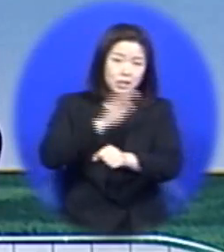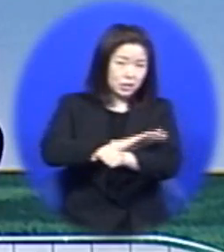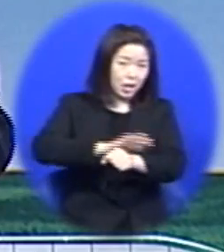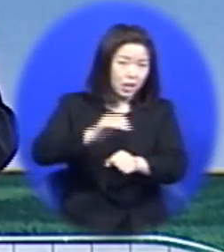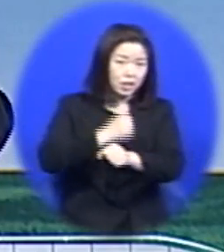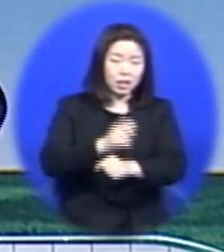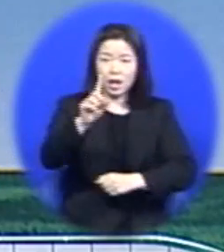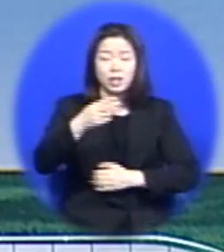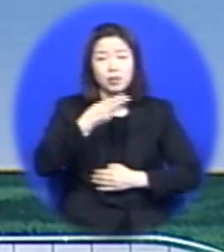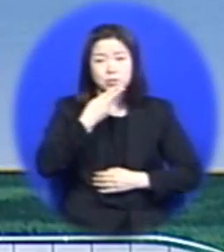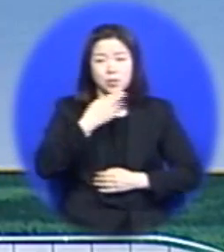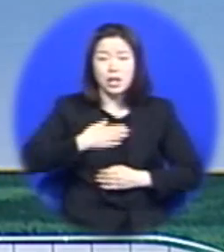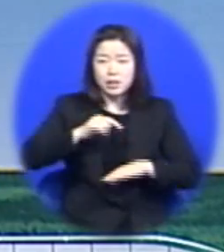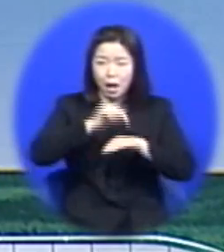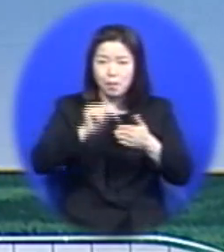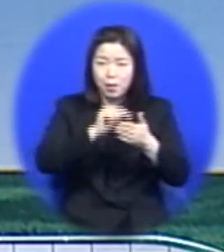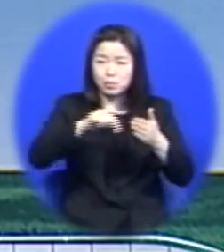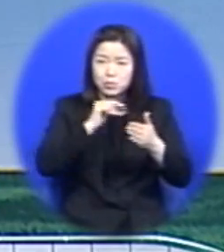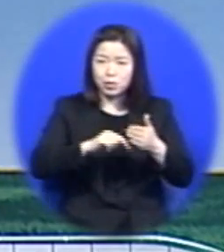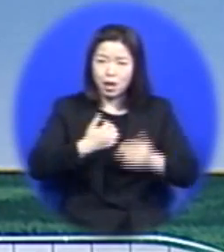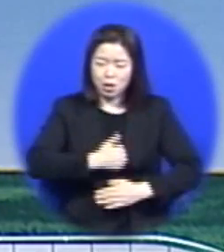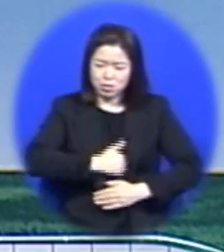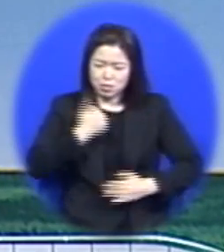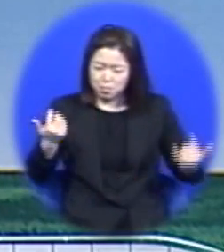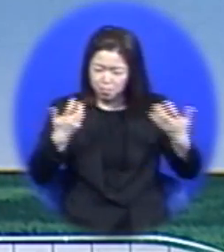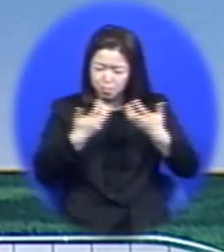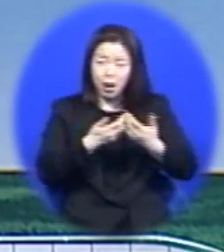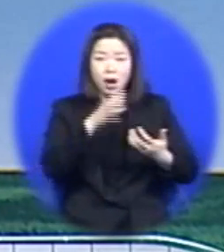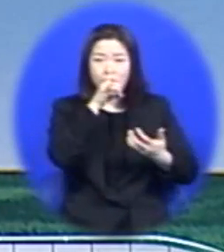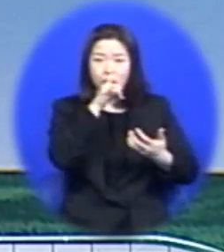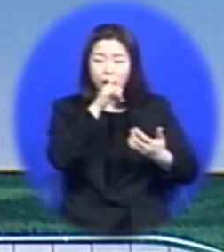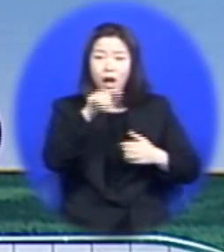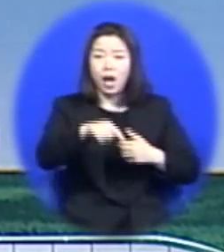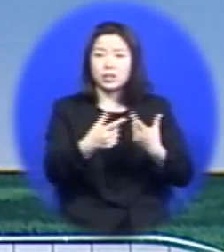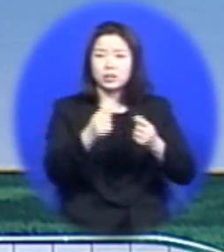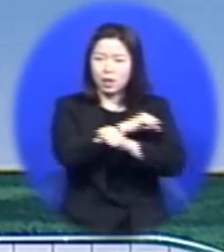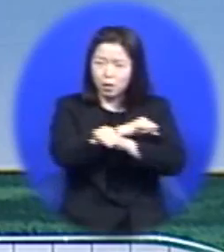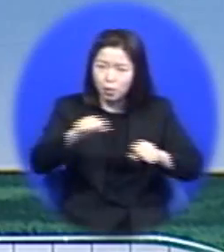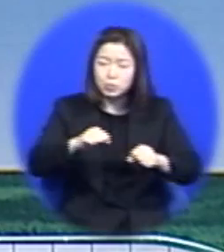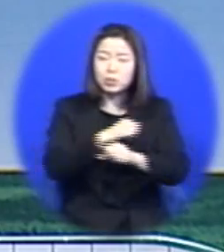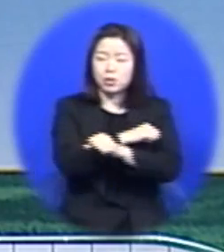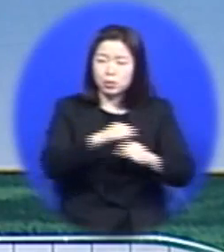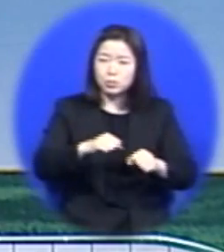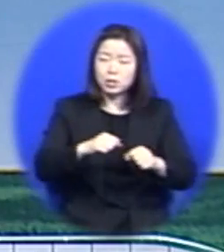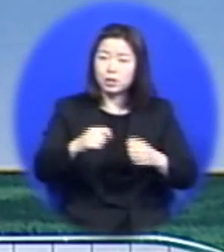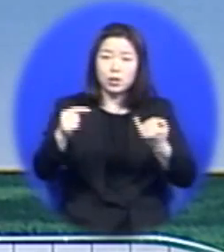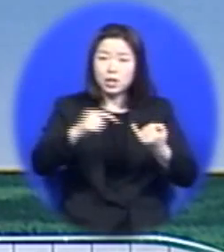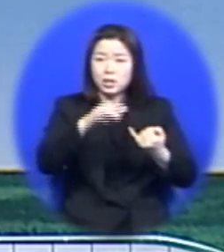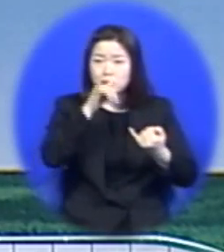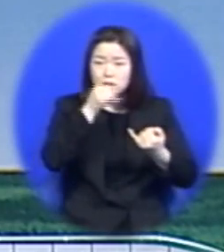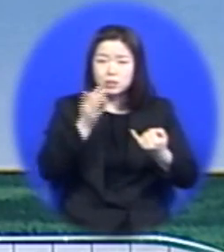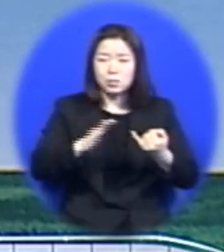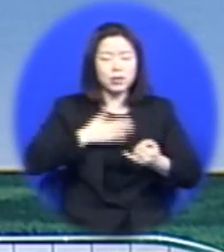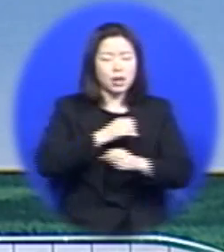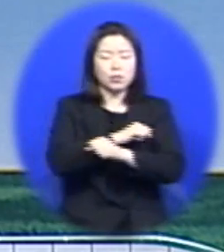없어요. 내 마음속에는 분노가 가득 차 있어요. 그렇게 용서하라 용서하라고 했지만 나는 용서할 수